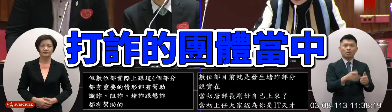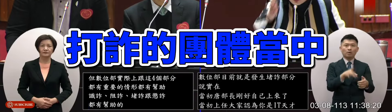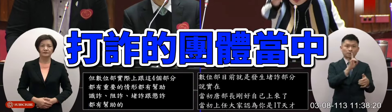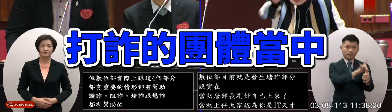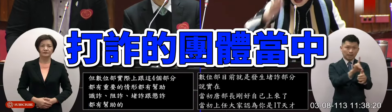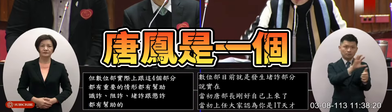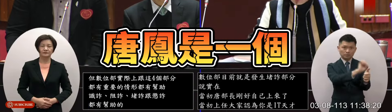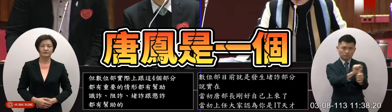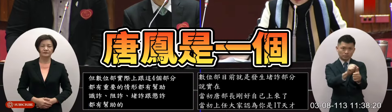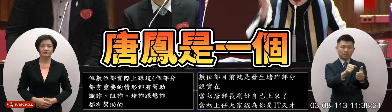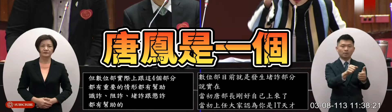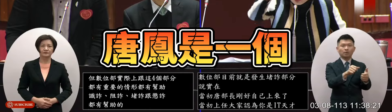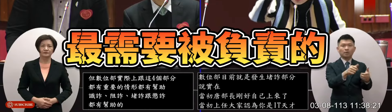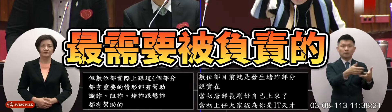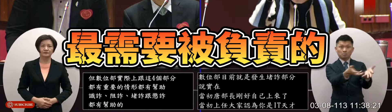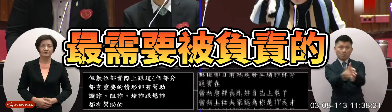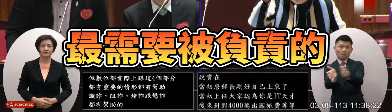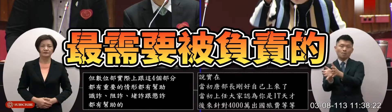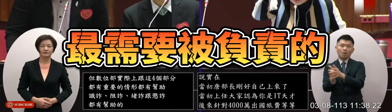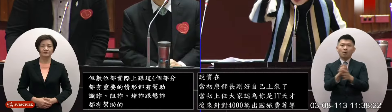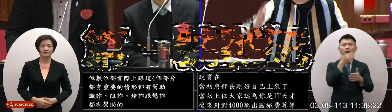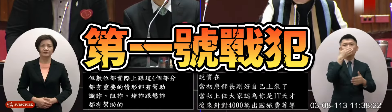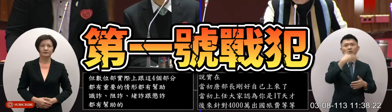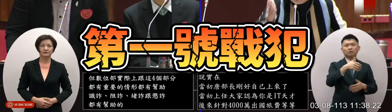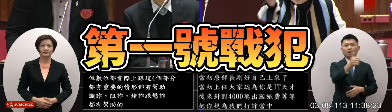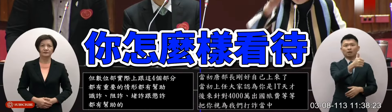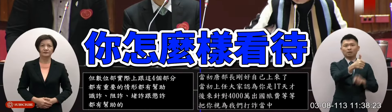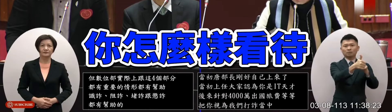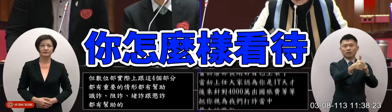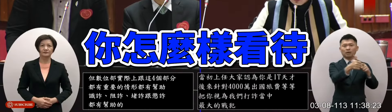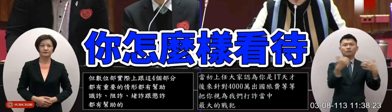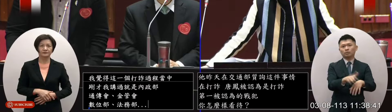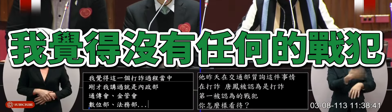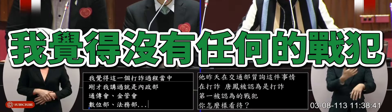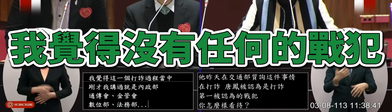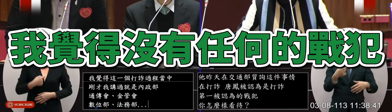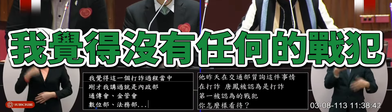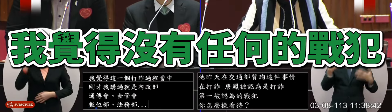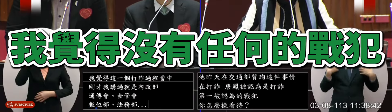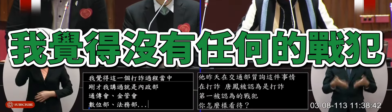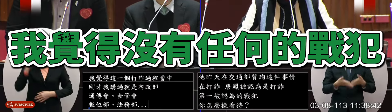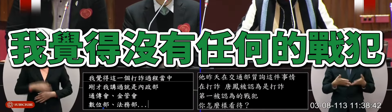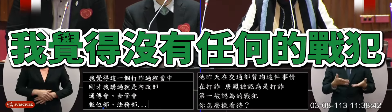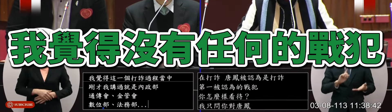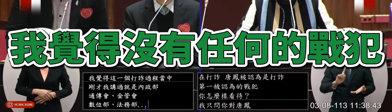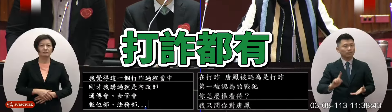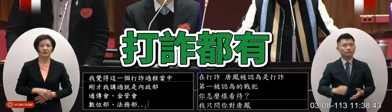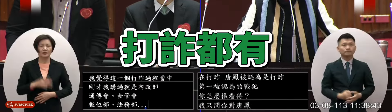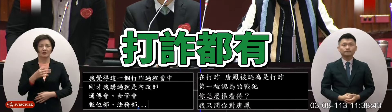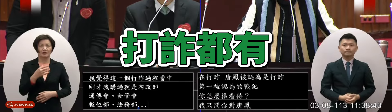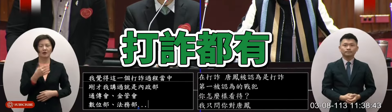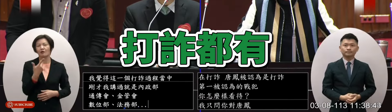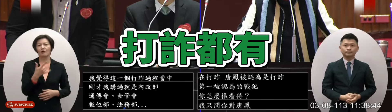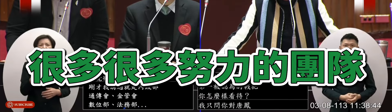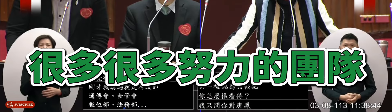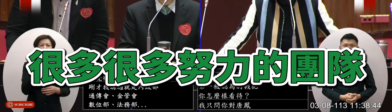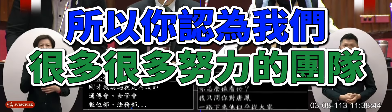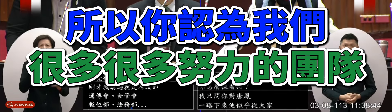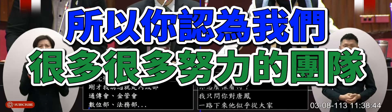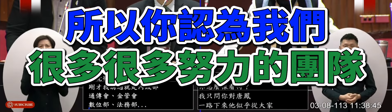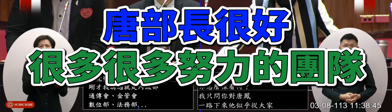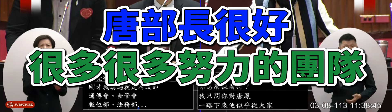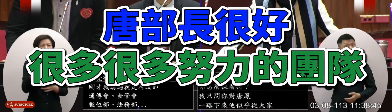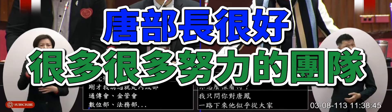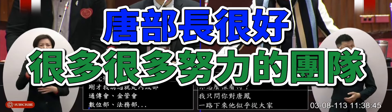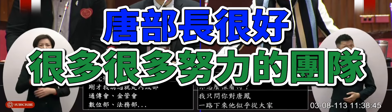造的团体当中，桃木是一个最需要被负责的第一号战犯，你怎么样看待？ 我觉得没有任何的战犯，打仗都有很多很